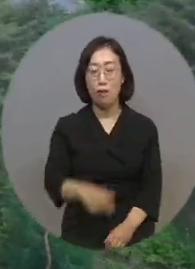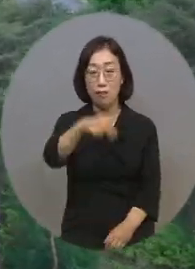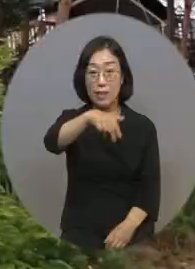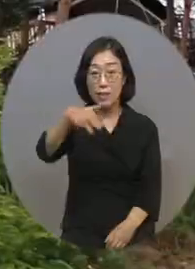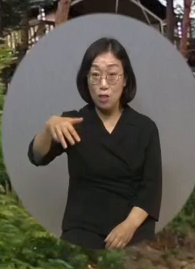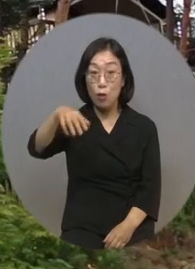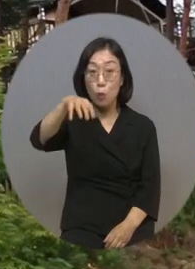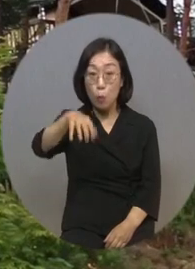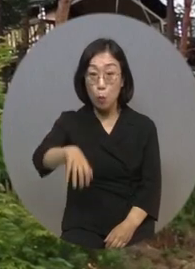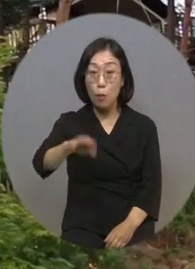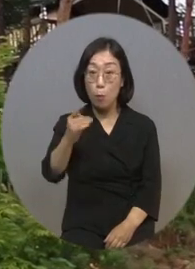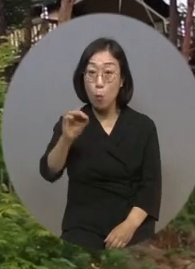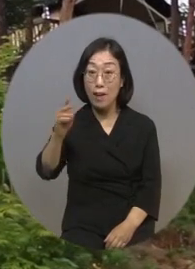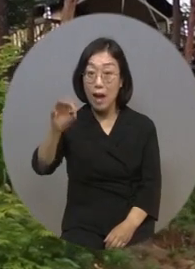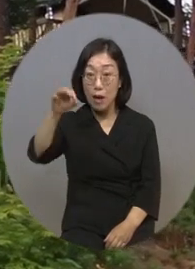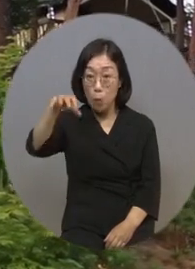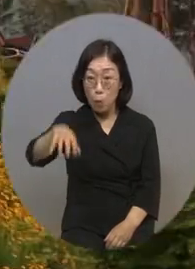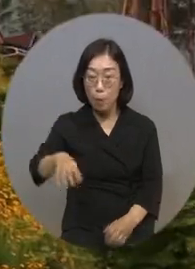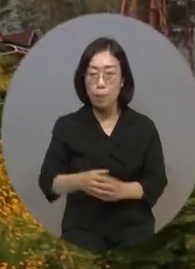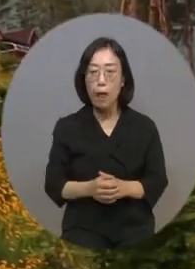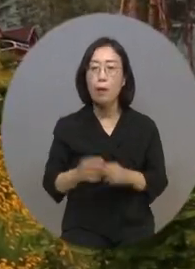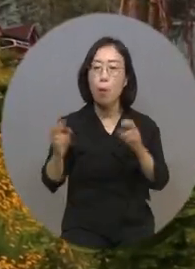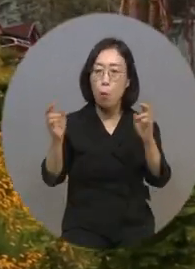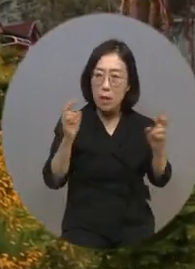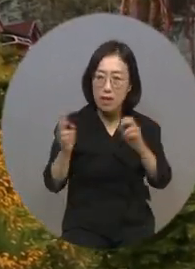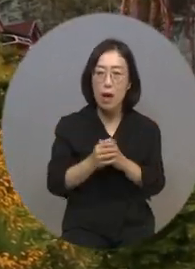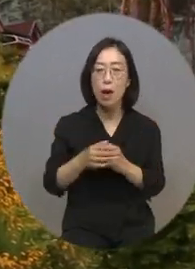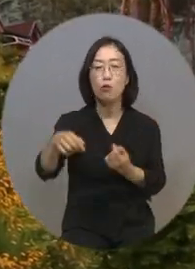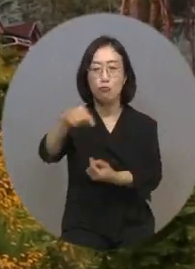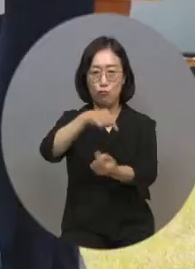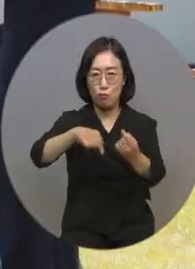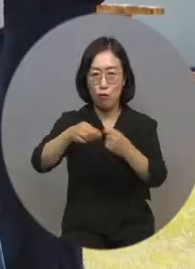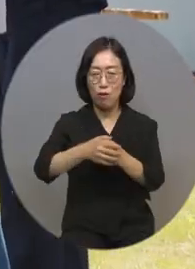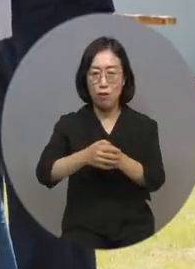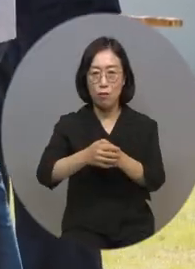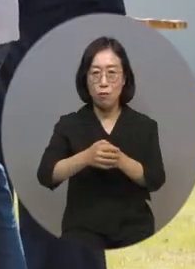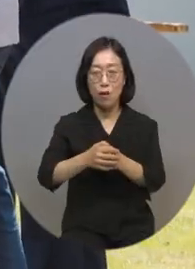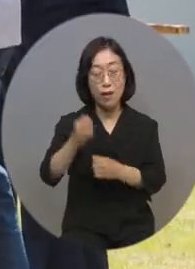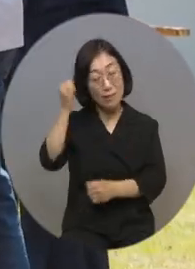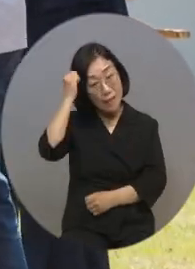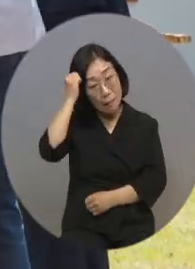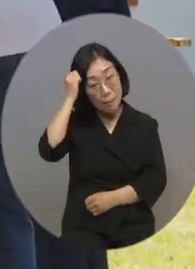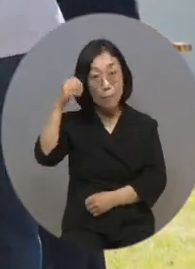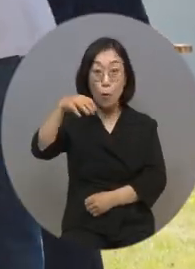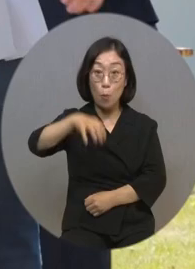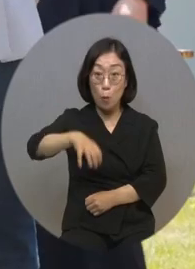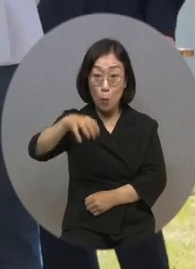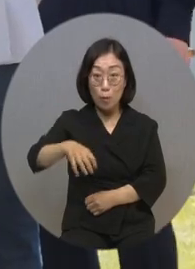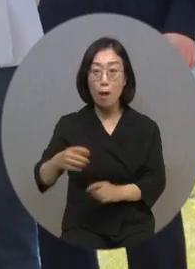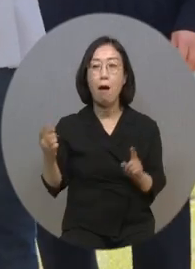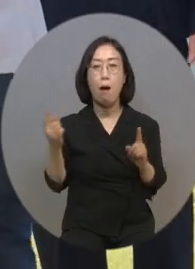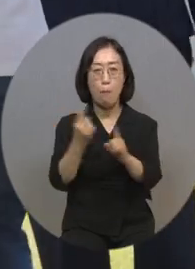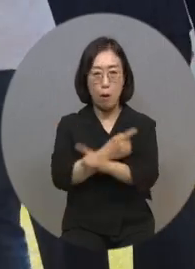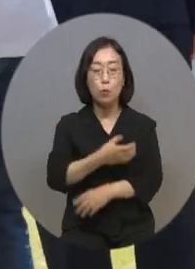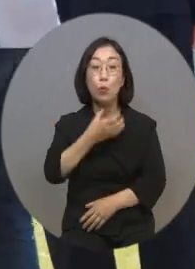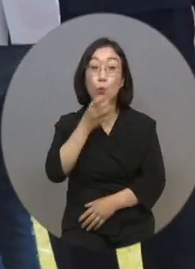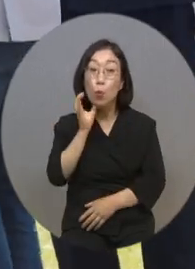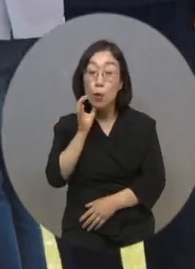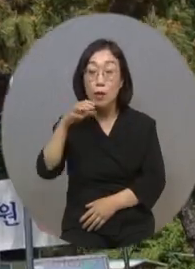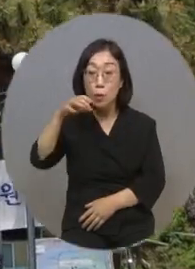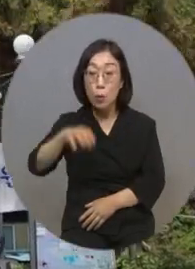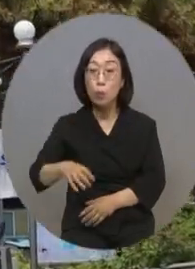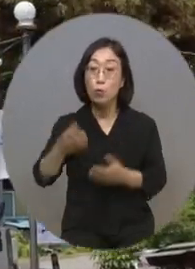제천시 봉양읍 한 농업법인 회사가 운영해온 리조트 시설에 사회복지, 노인요양, 공간설계,